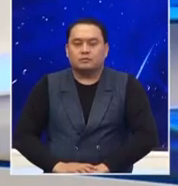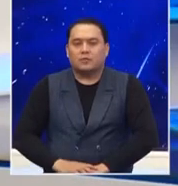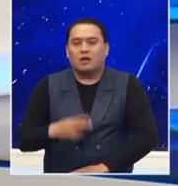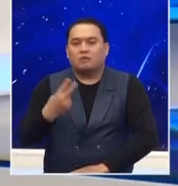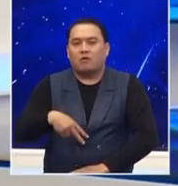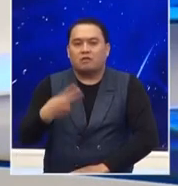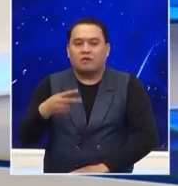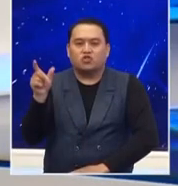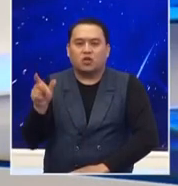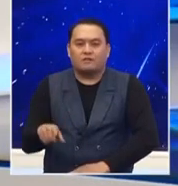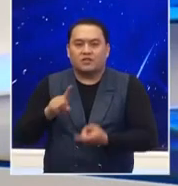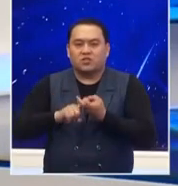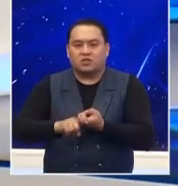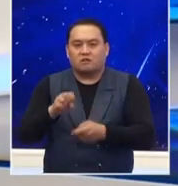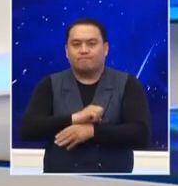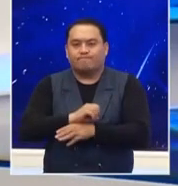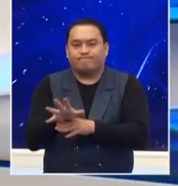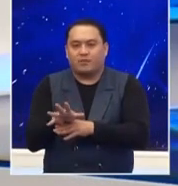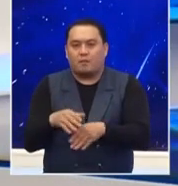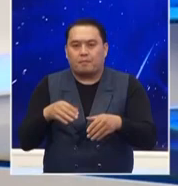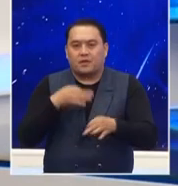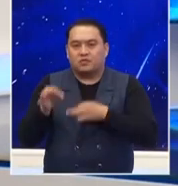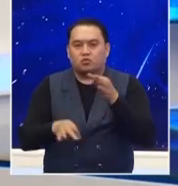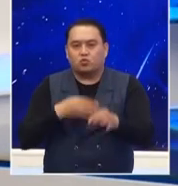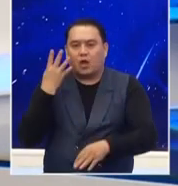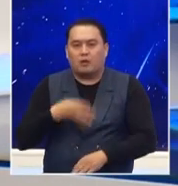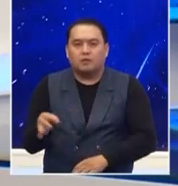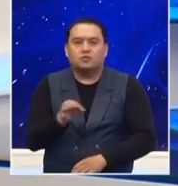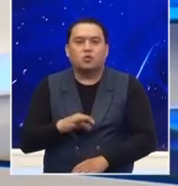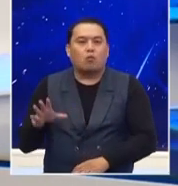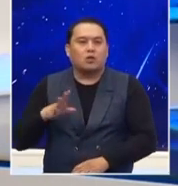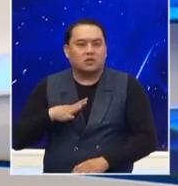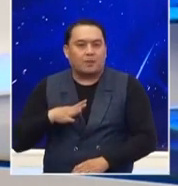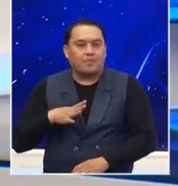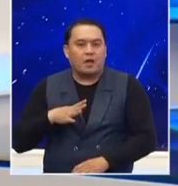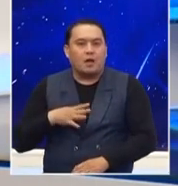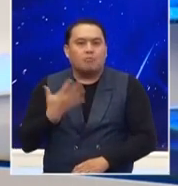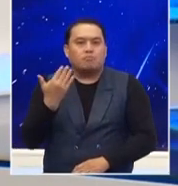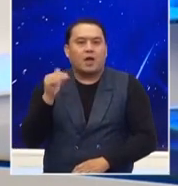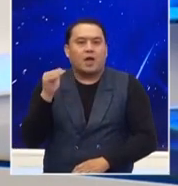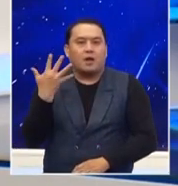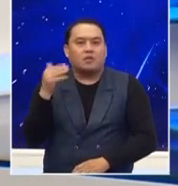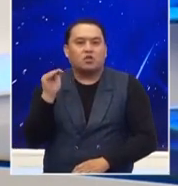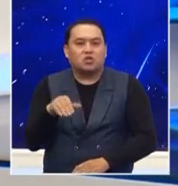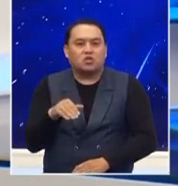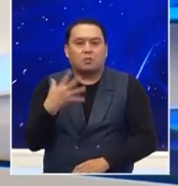Еще 22 человека заразились коронавирусом за последние сутки в Алматинской области. Из